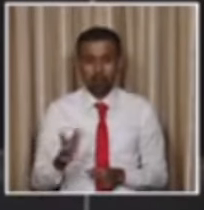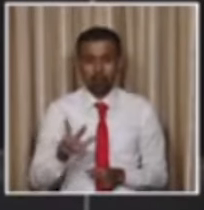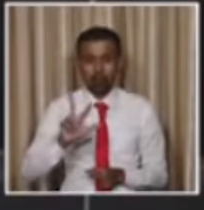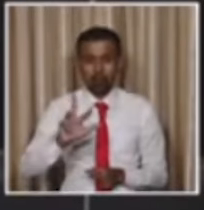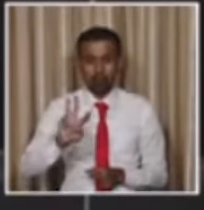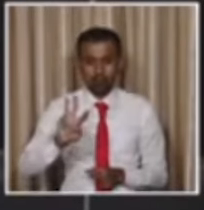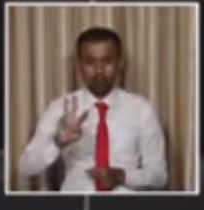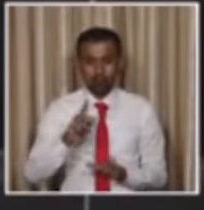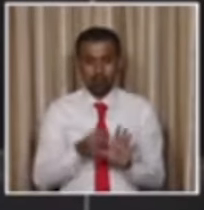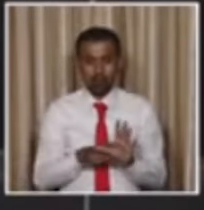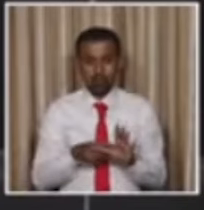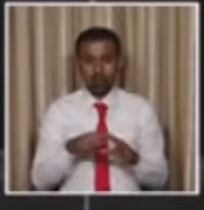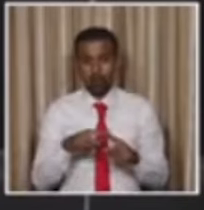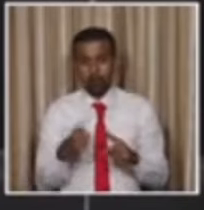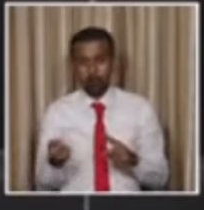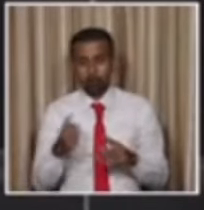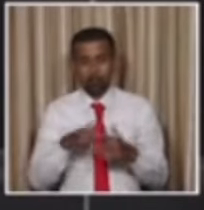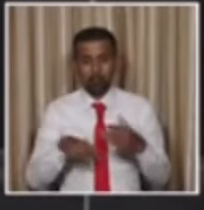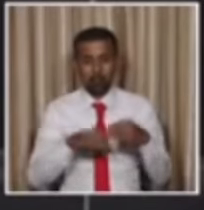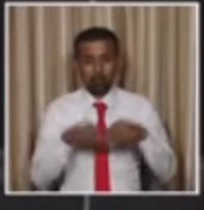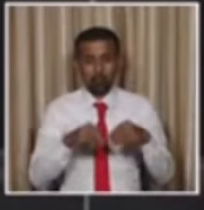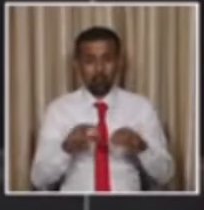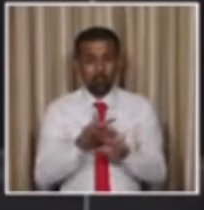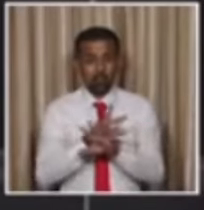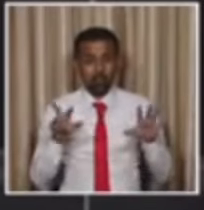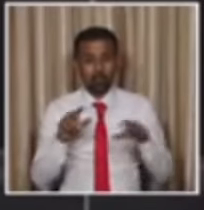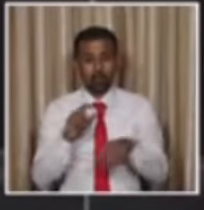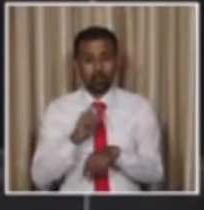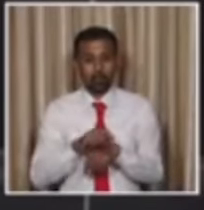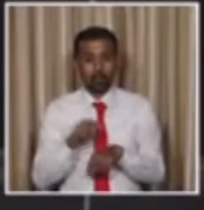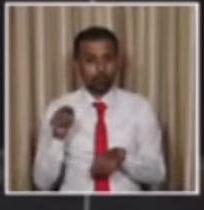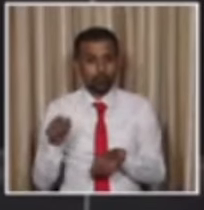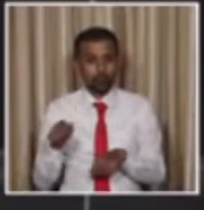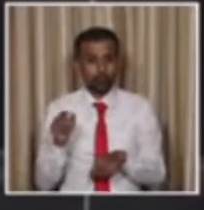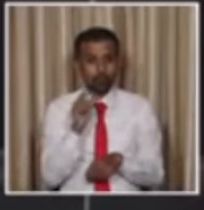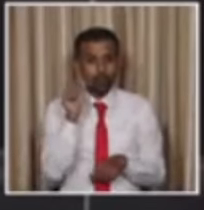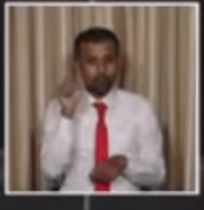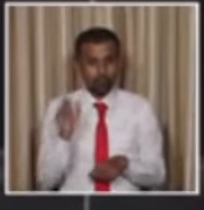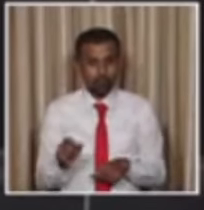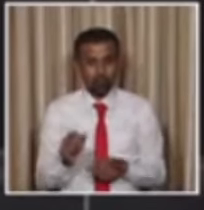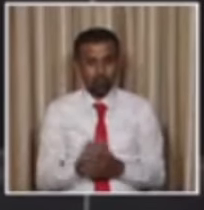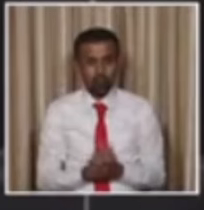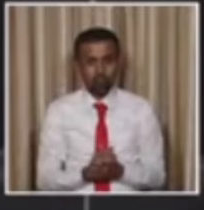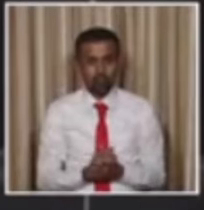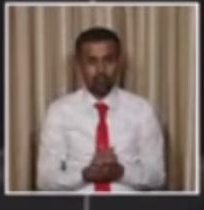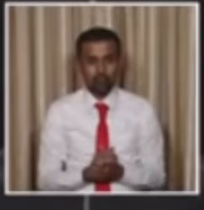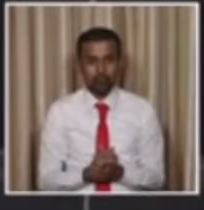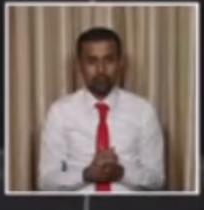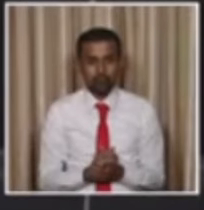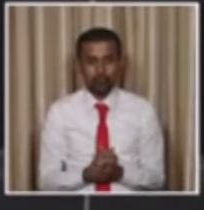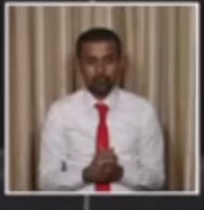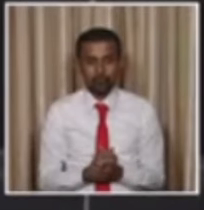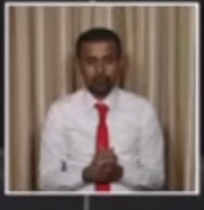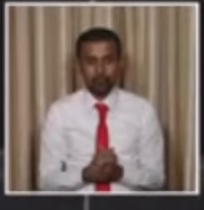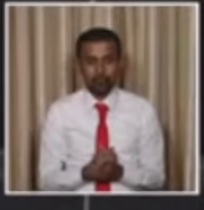1983 අතුරු මැතිවරණ 18ක් පවත්වන අවස්ථාවේදී එතුමා හක්මන